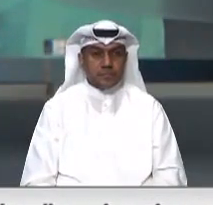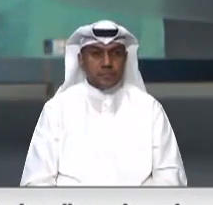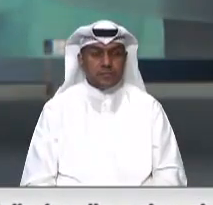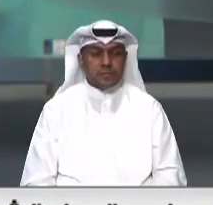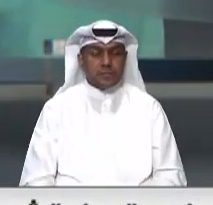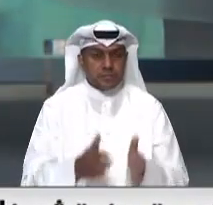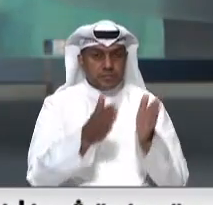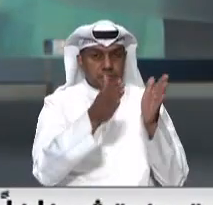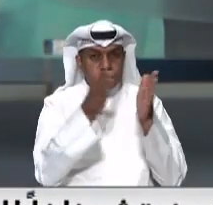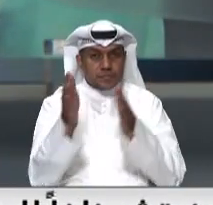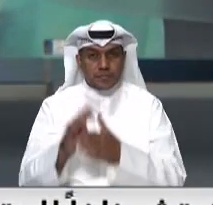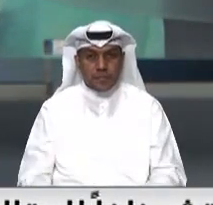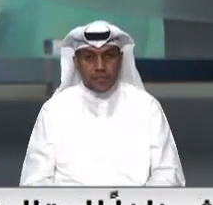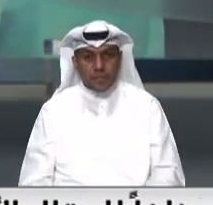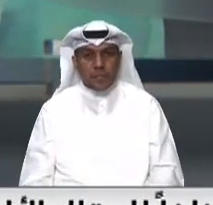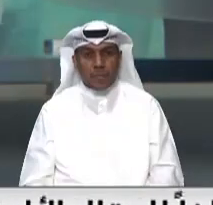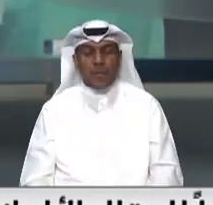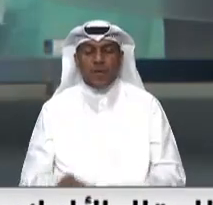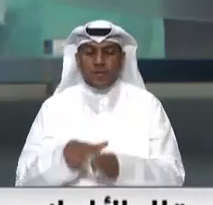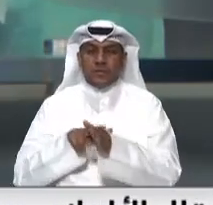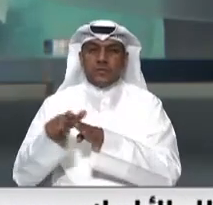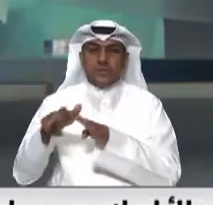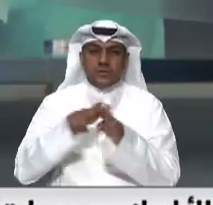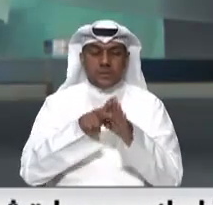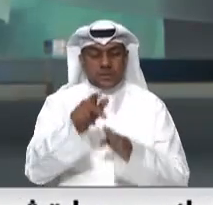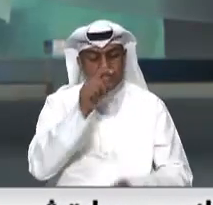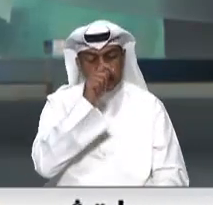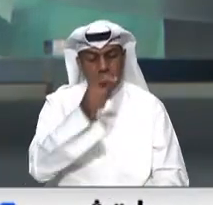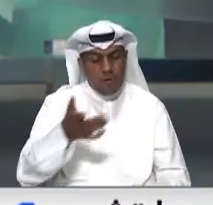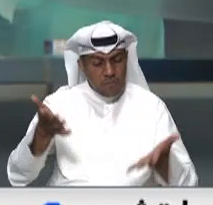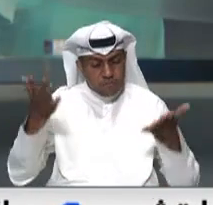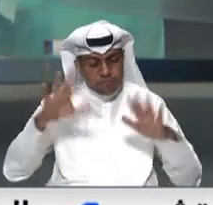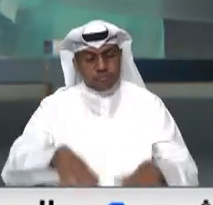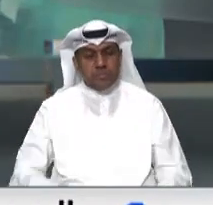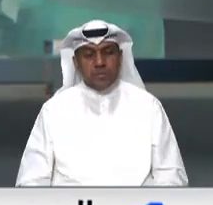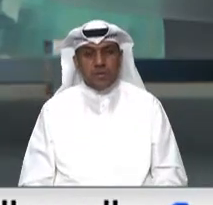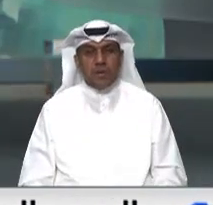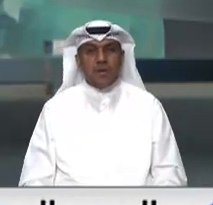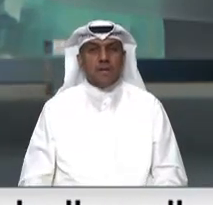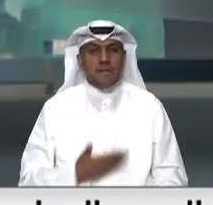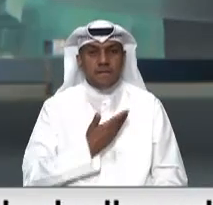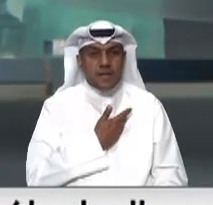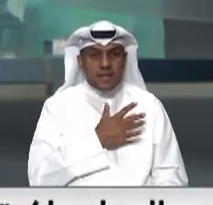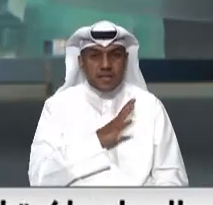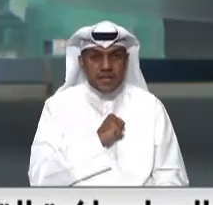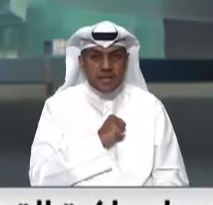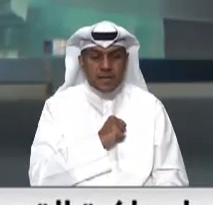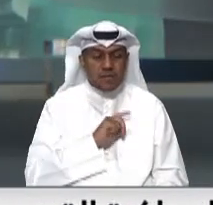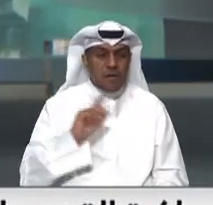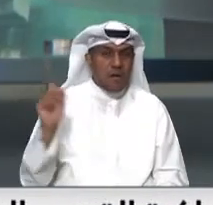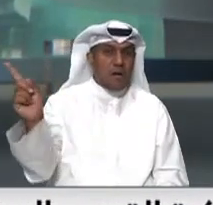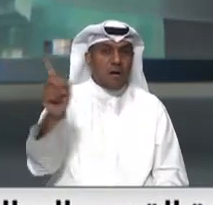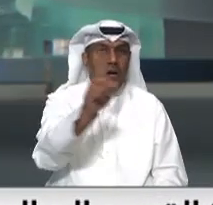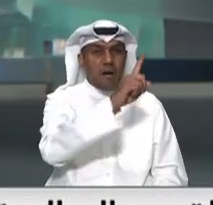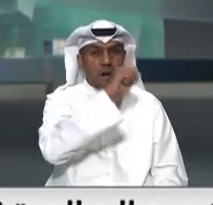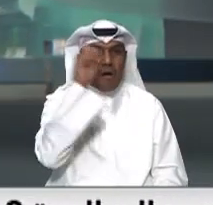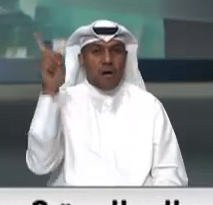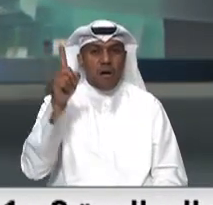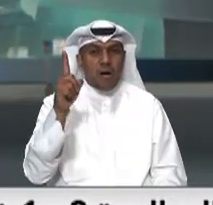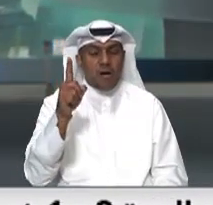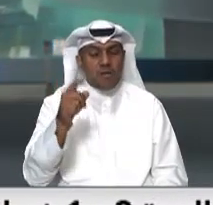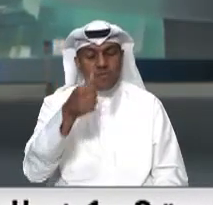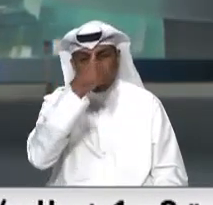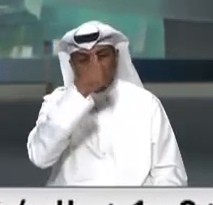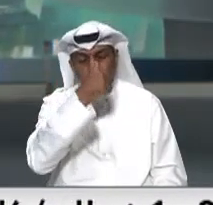مع استمرار مجازر الاحتلال الإسرائيلي في قطاع غزة، تسعت دائرة الرفض الشعبي حول العالم لحملات الإبادة